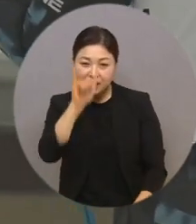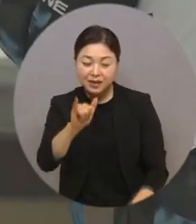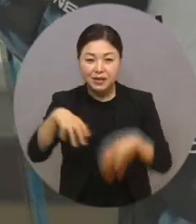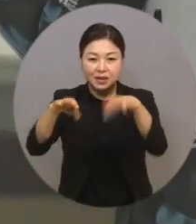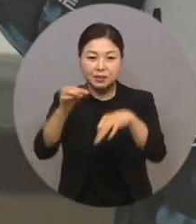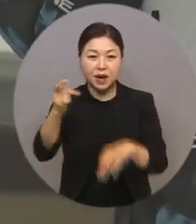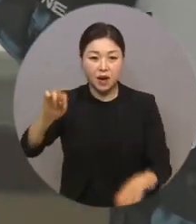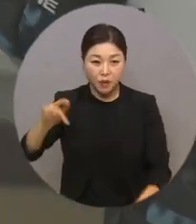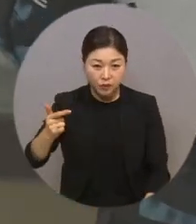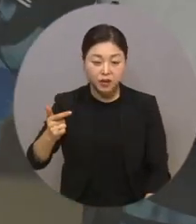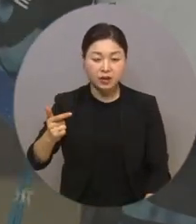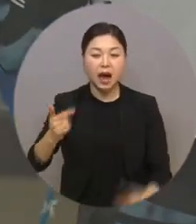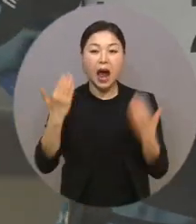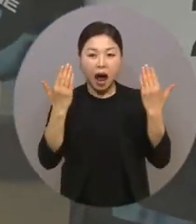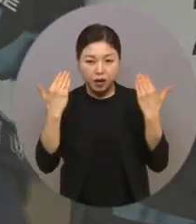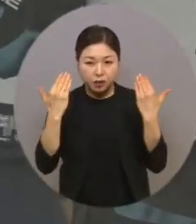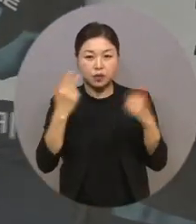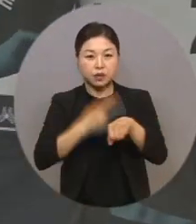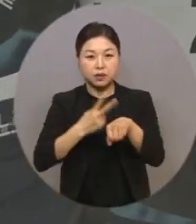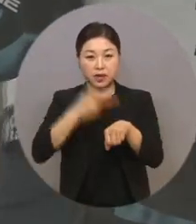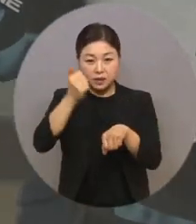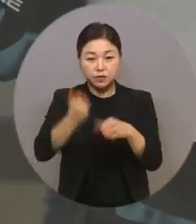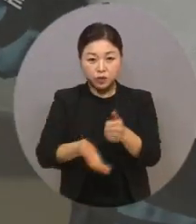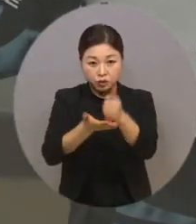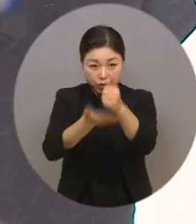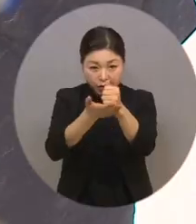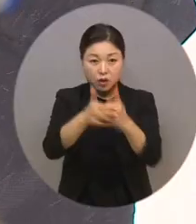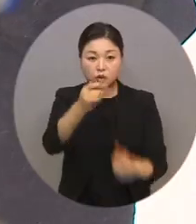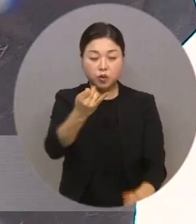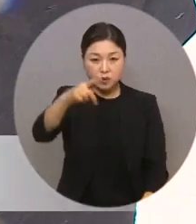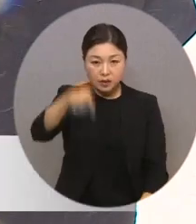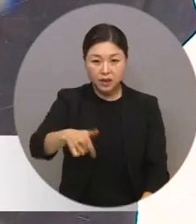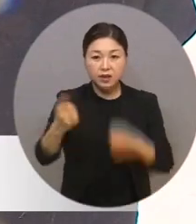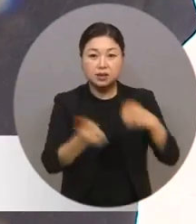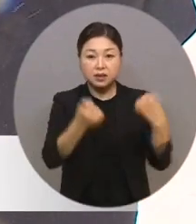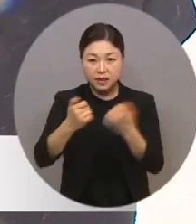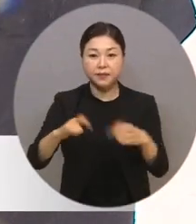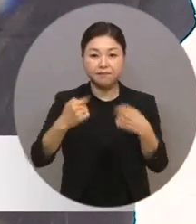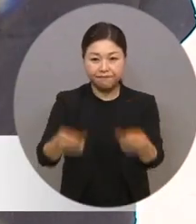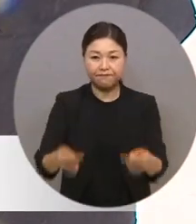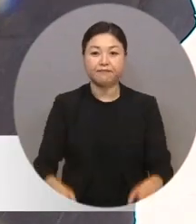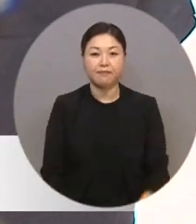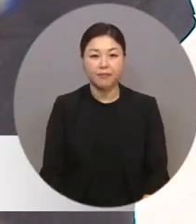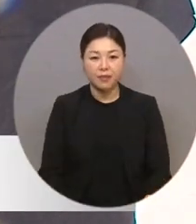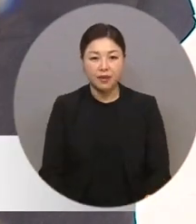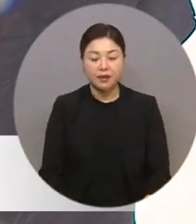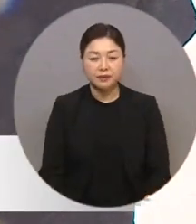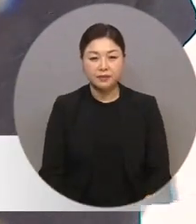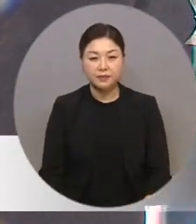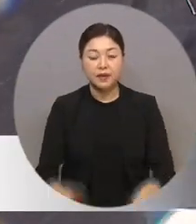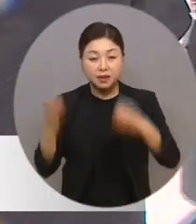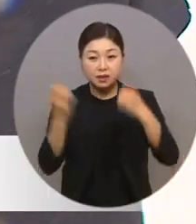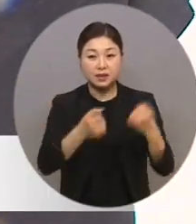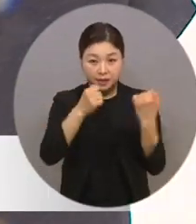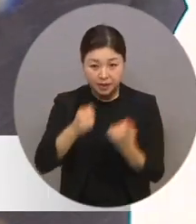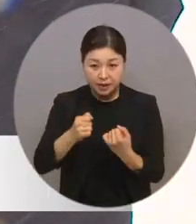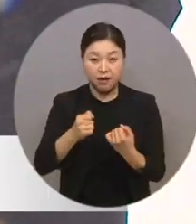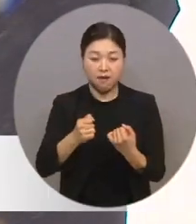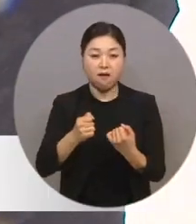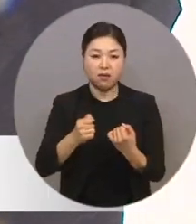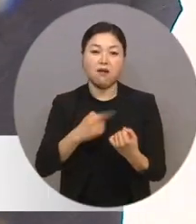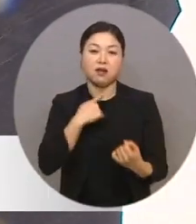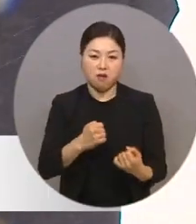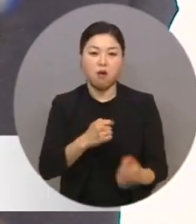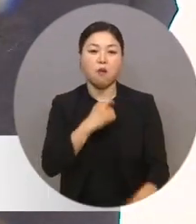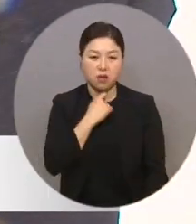선생님의 추천으로 노르딕 스키에 입문하게 됐습니다 어 원래 스라는 종목을 한번 경험이라도 해보고 싶었는데